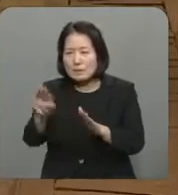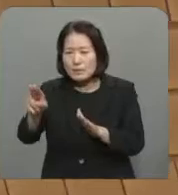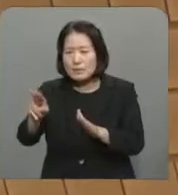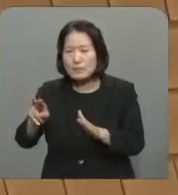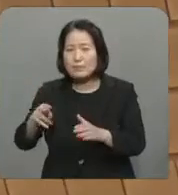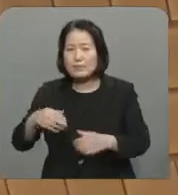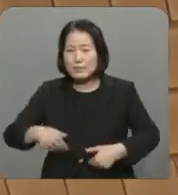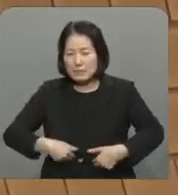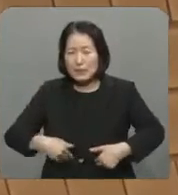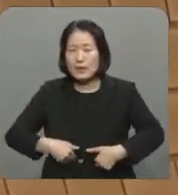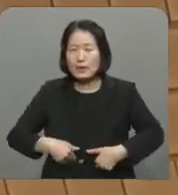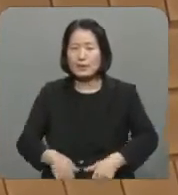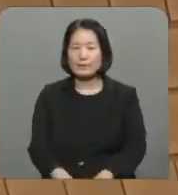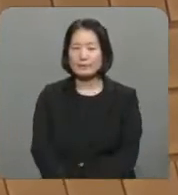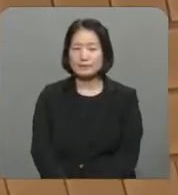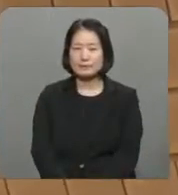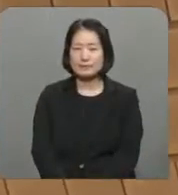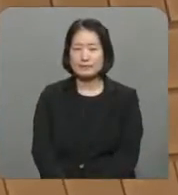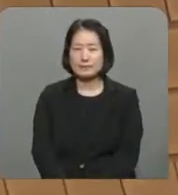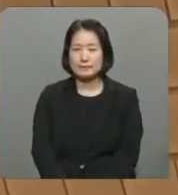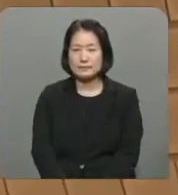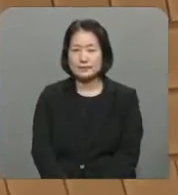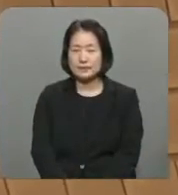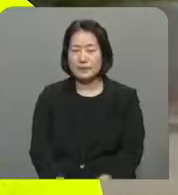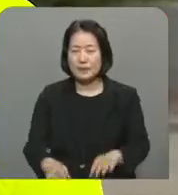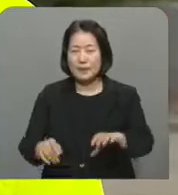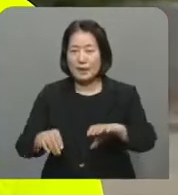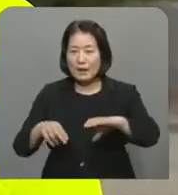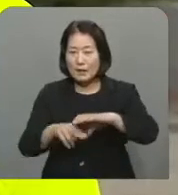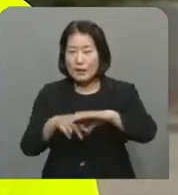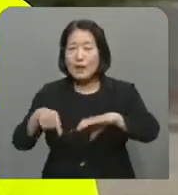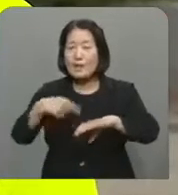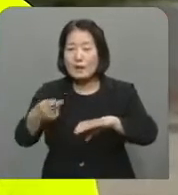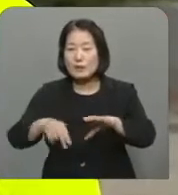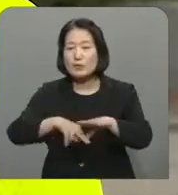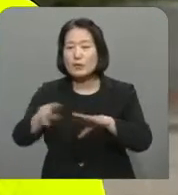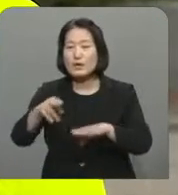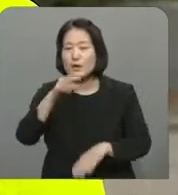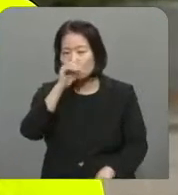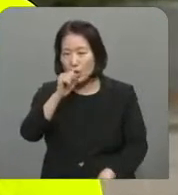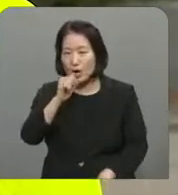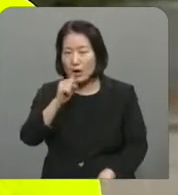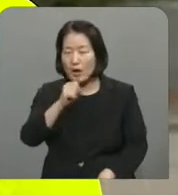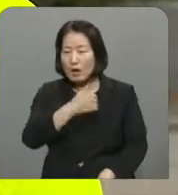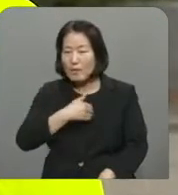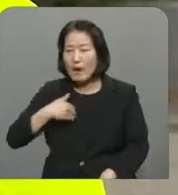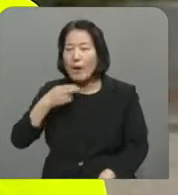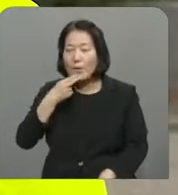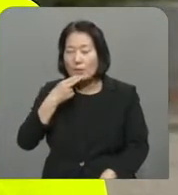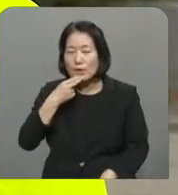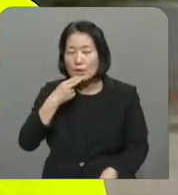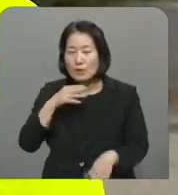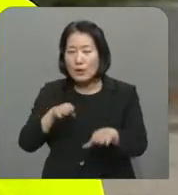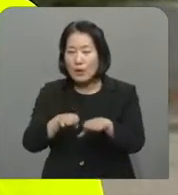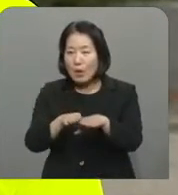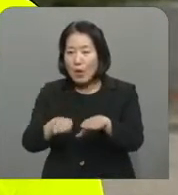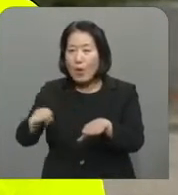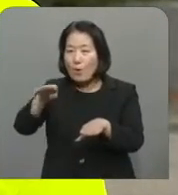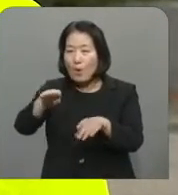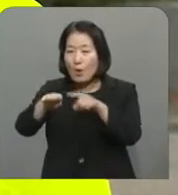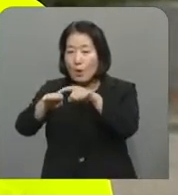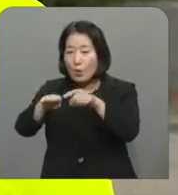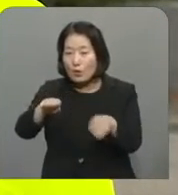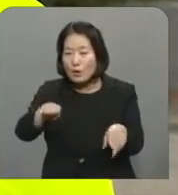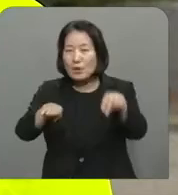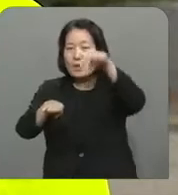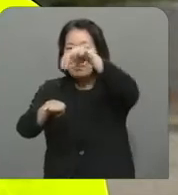라고 전문가들은 조언합니다 터널 바깥을 피하시는 좋구요 여의치 않은 경우에는 닦기 쪽에 있는 점검 노이에